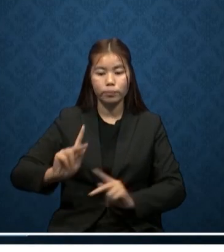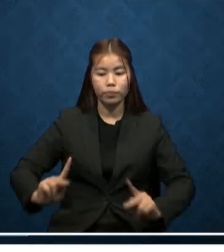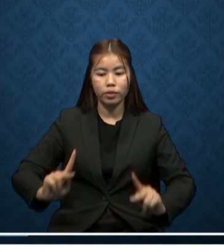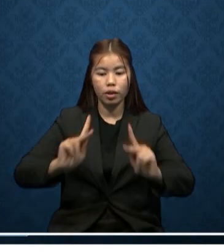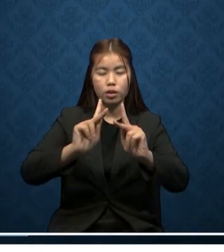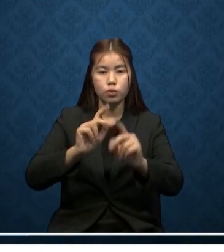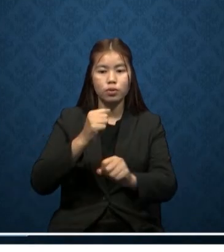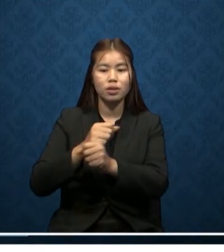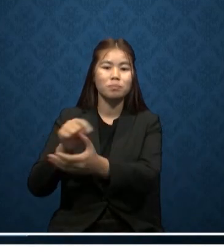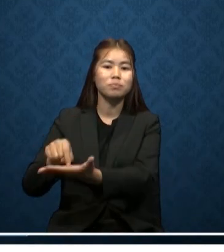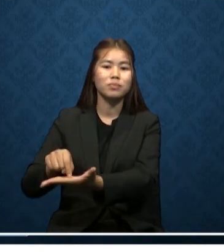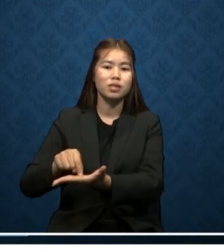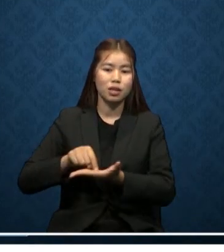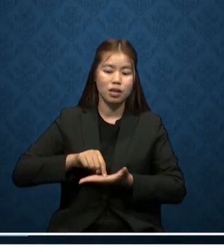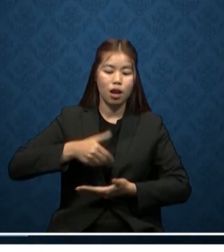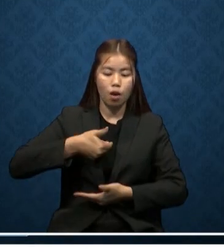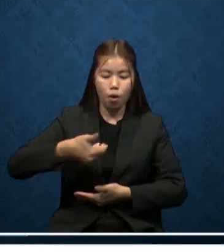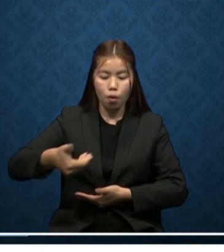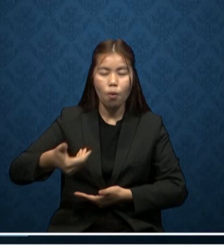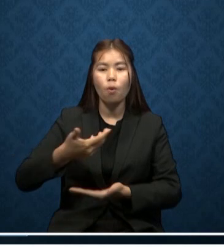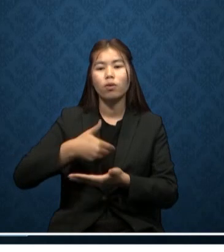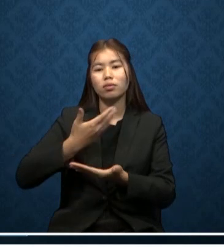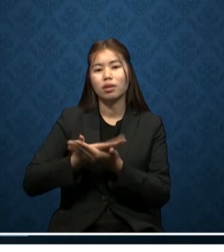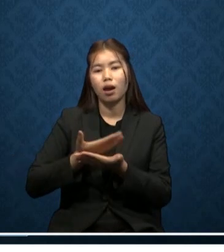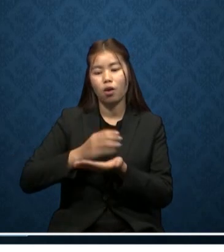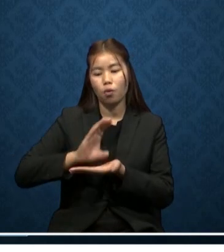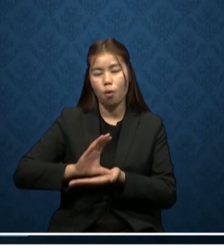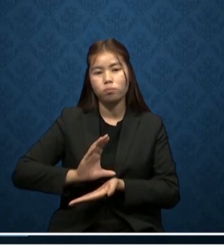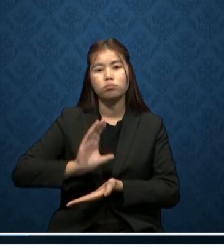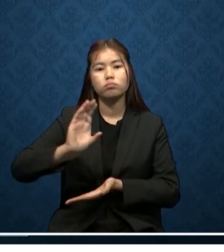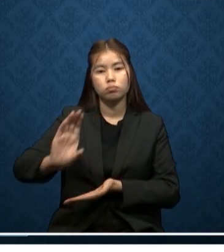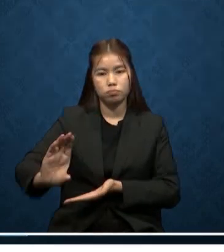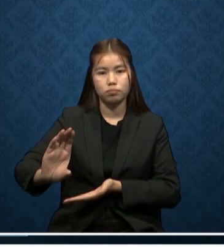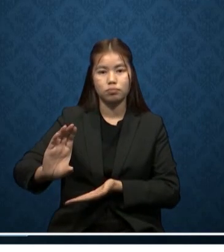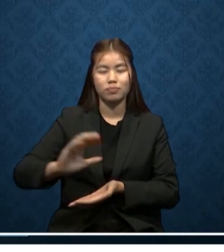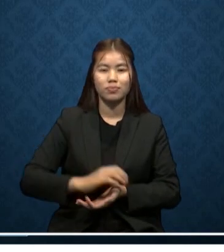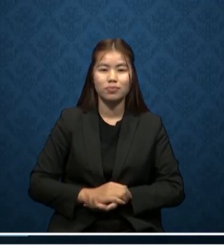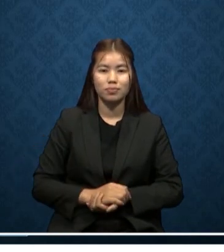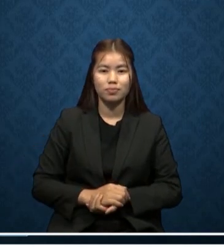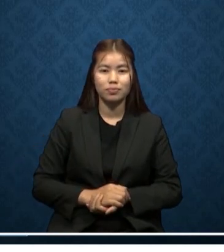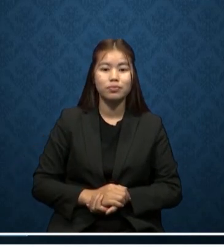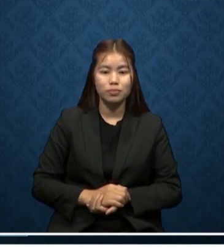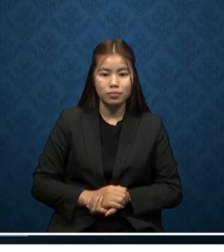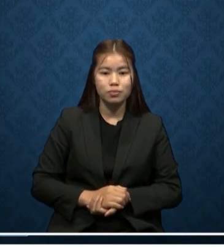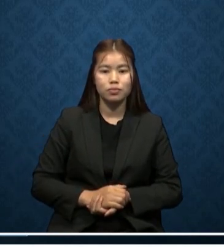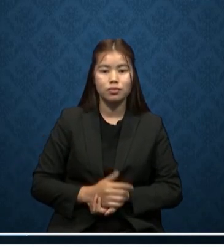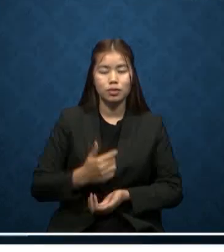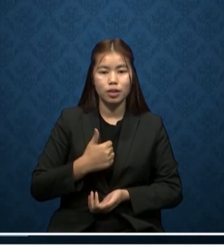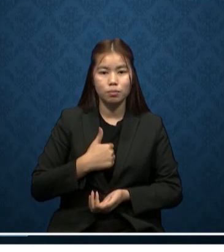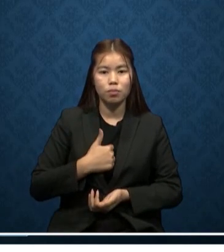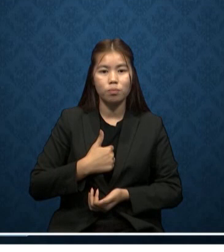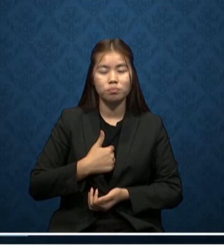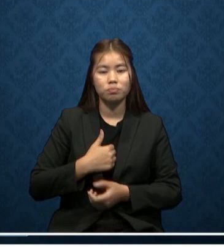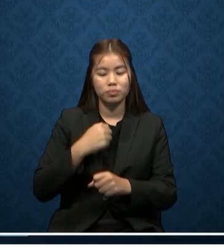เสนอเข้ามาขอรับการจัดสรรงบประมาณซึ่งเคยทำมาอย่าง